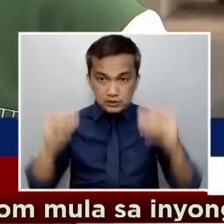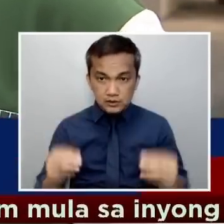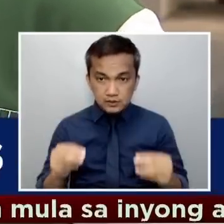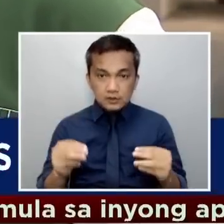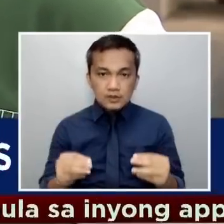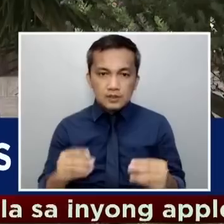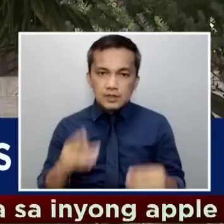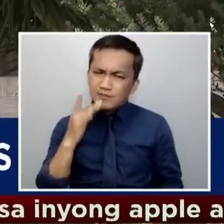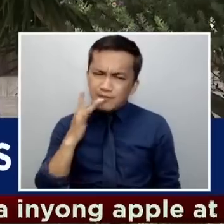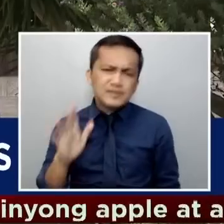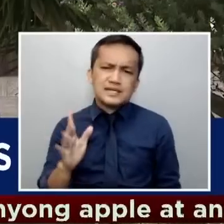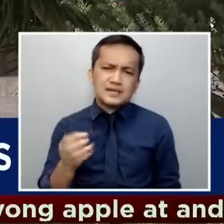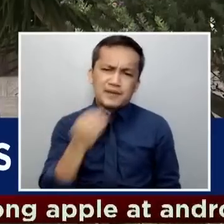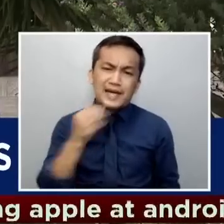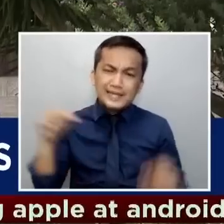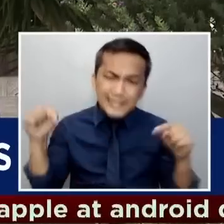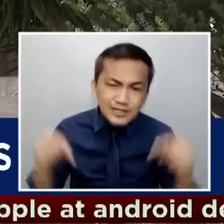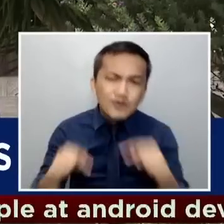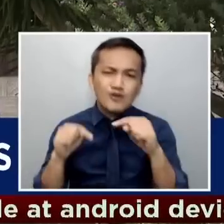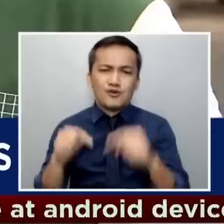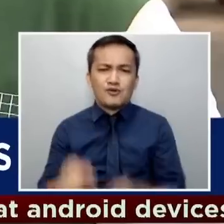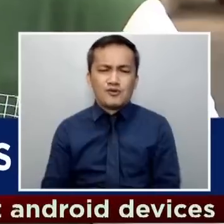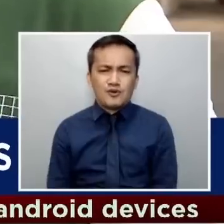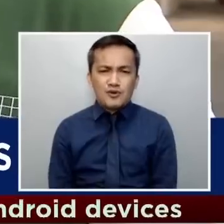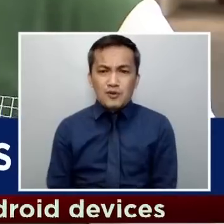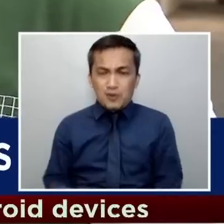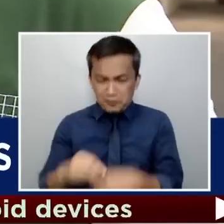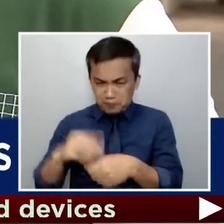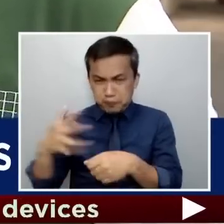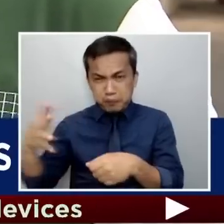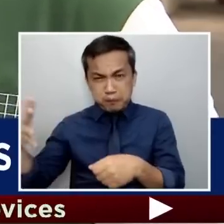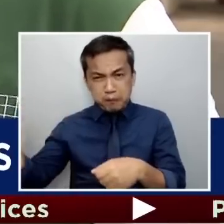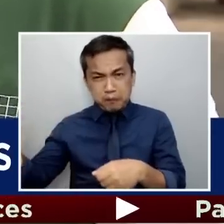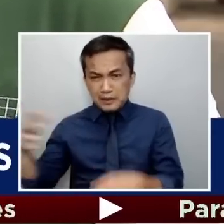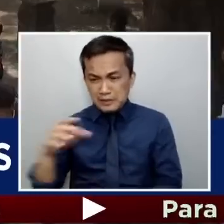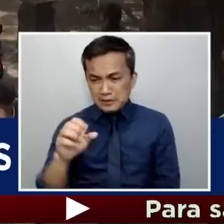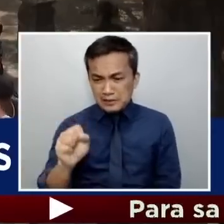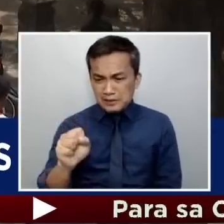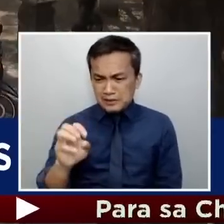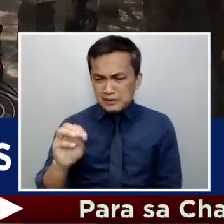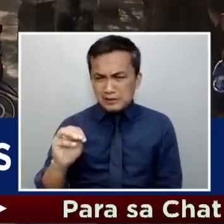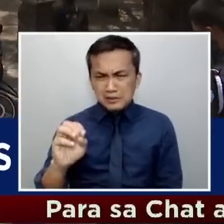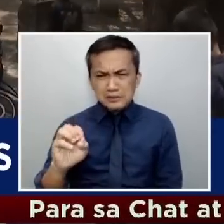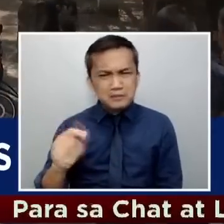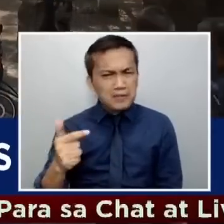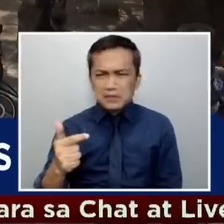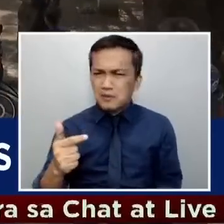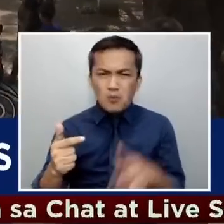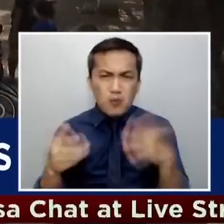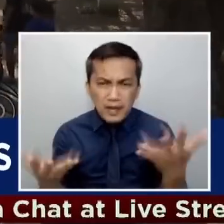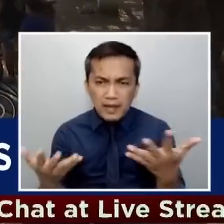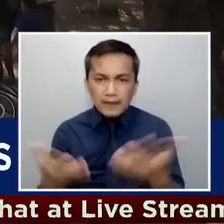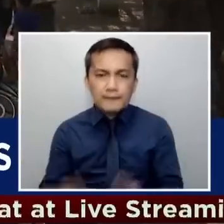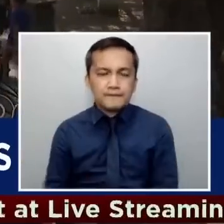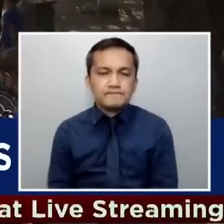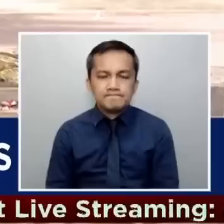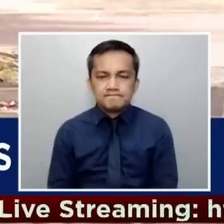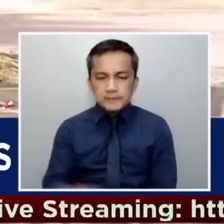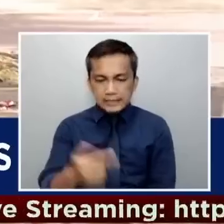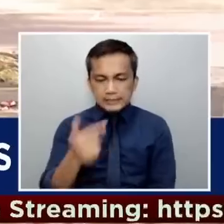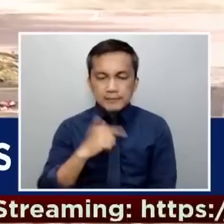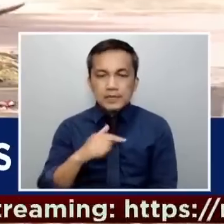pa ang pagkain din eh. Wala ring usok yung tinatawag na smog fog. Ayon naman sa Department of Tourism